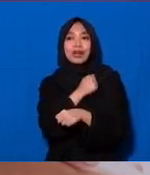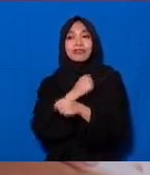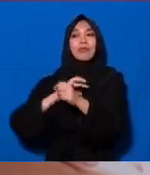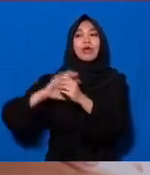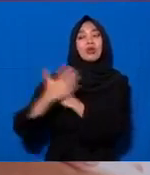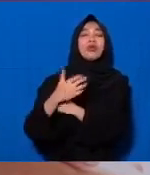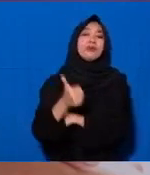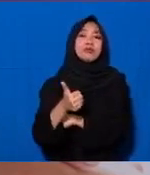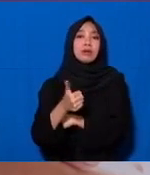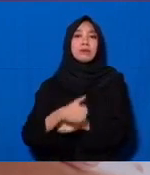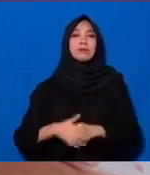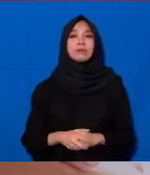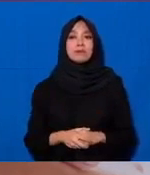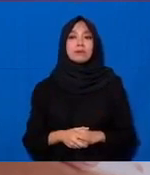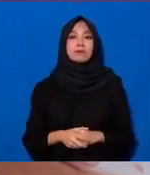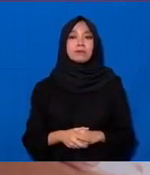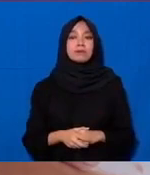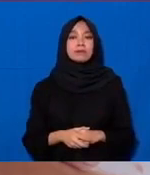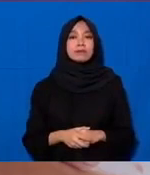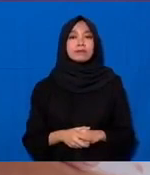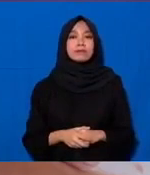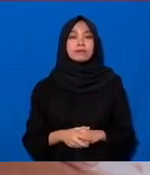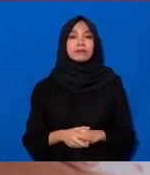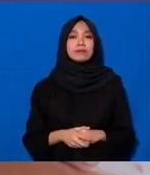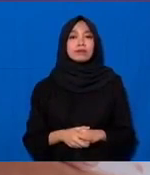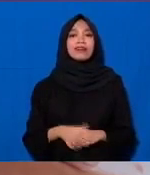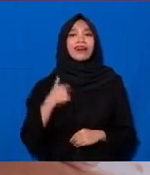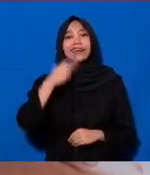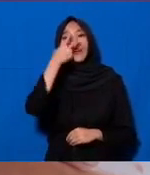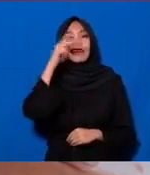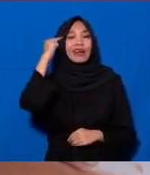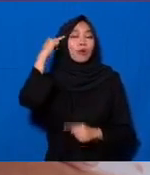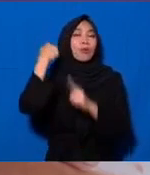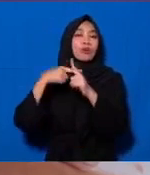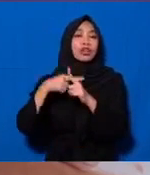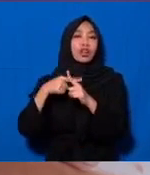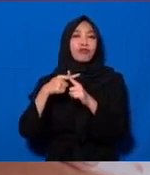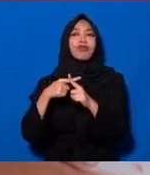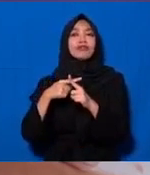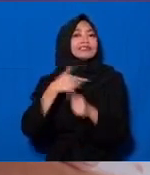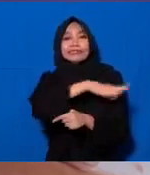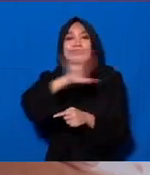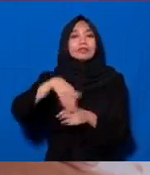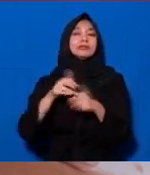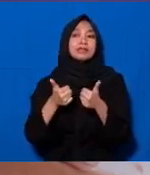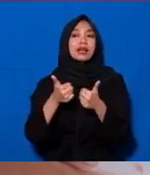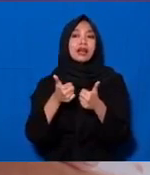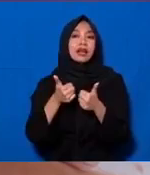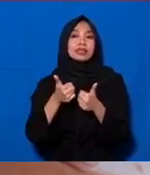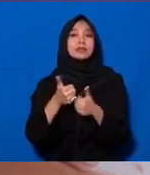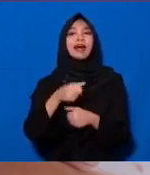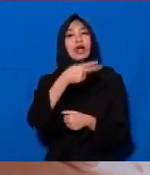saya yakin saya optimis kita bersama-sama akan mampu melaksanakan ini Indonesia